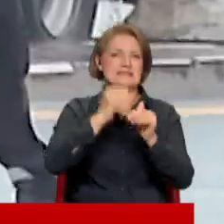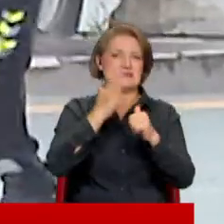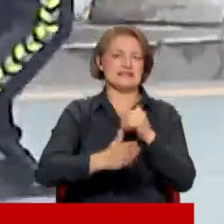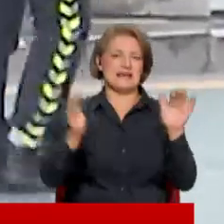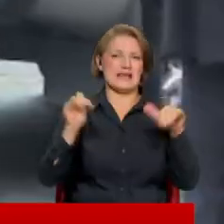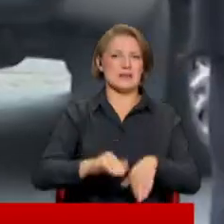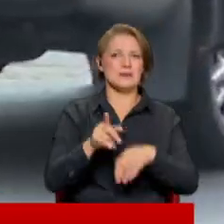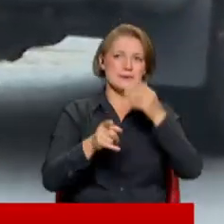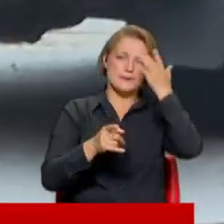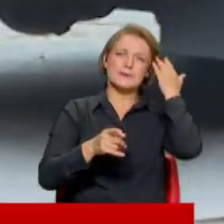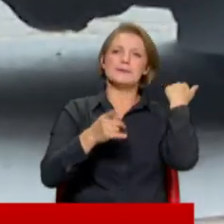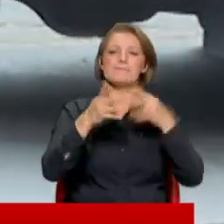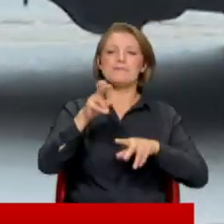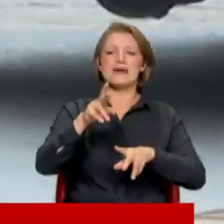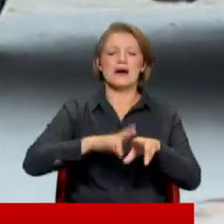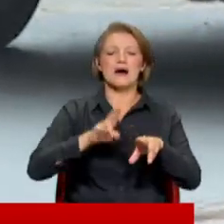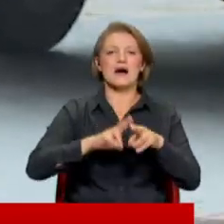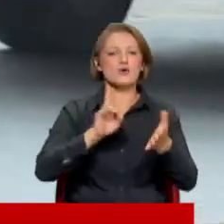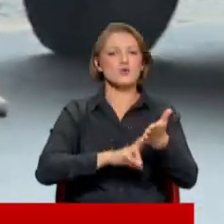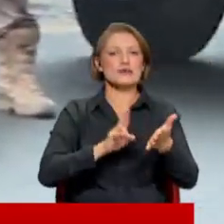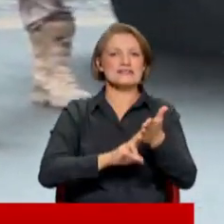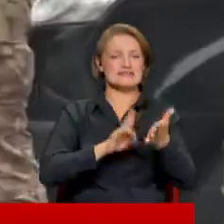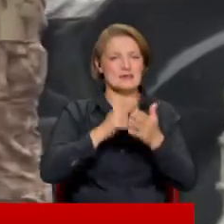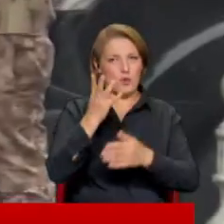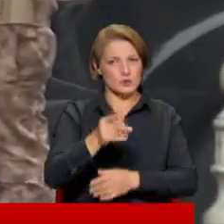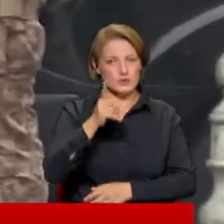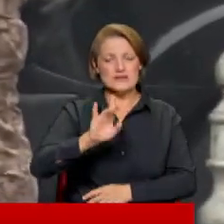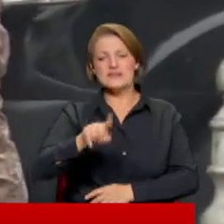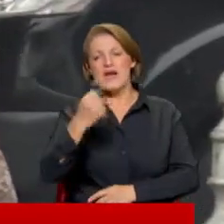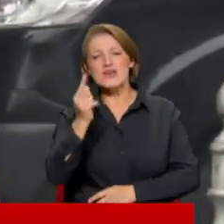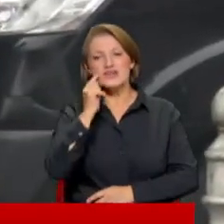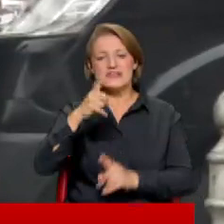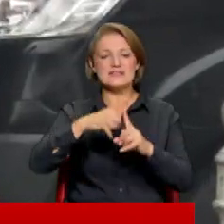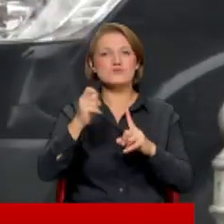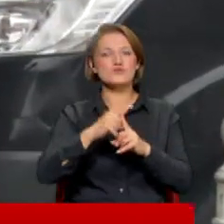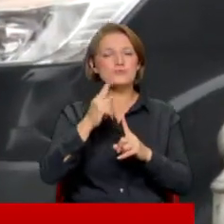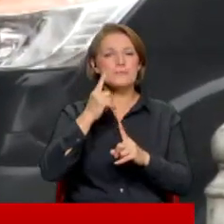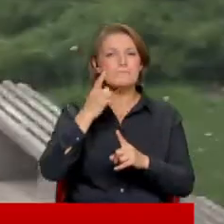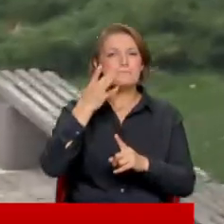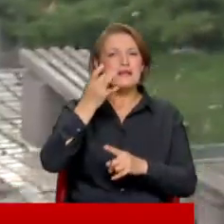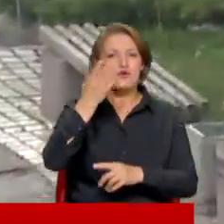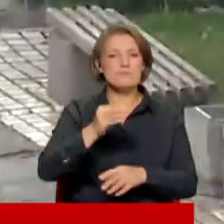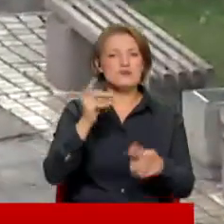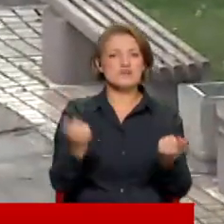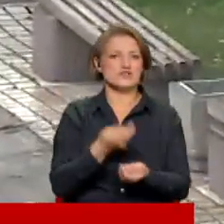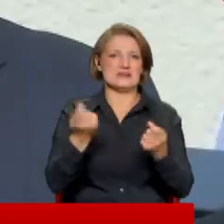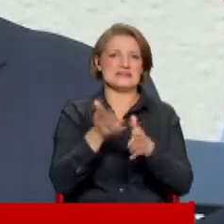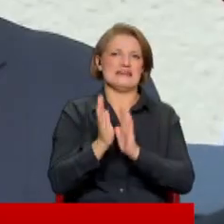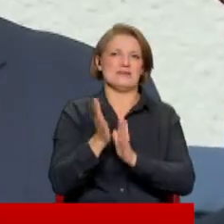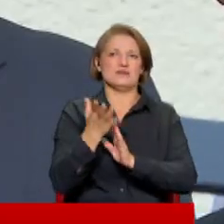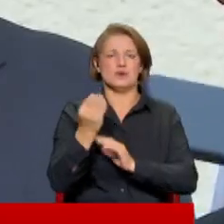Bakanlığı teröristlerden birinin PKK üyesi olduğunun tespit edildiğini, diğerinin ise kimlik belirleme çalışmalarının devam ettiğini